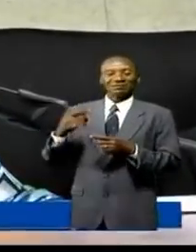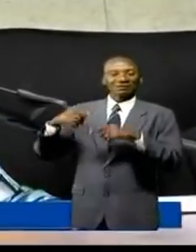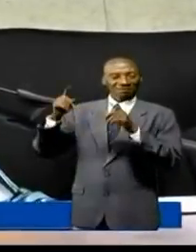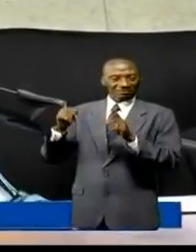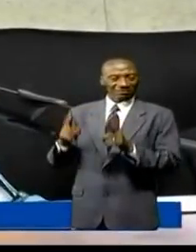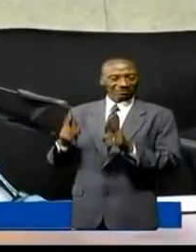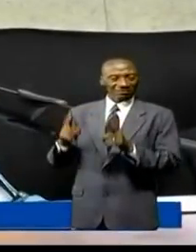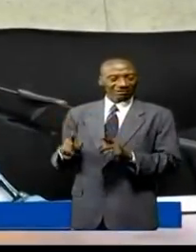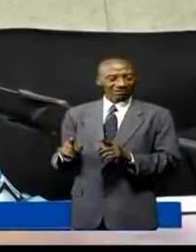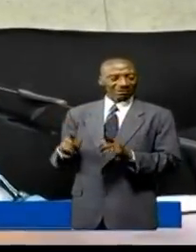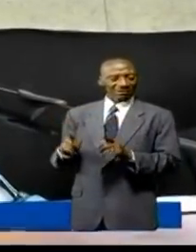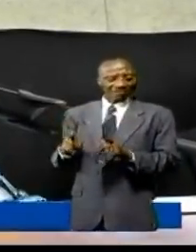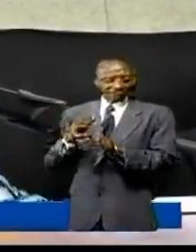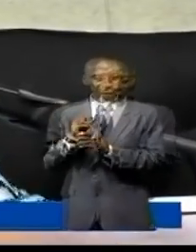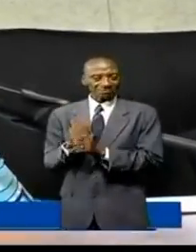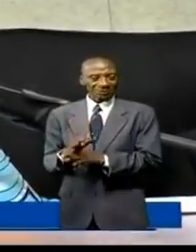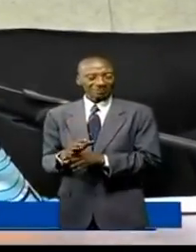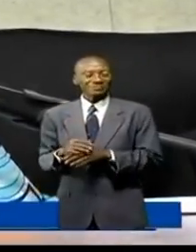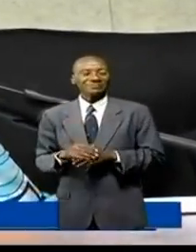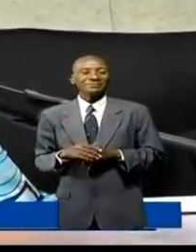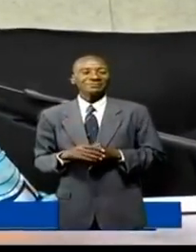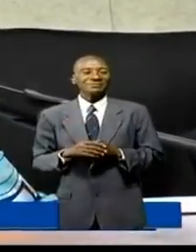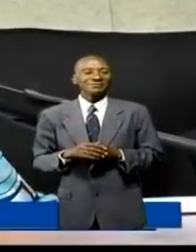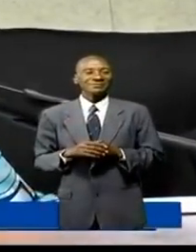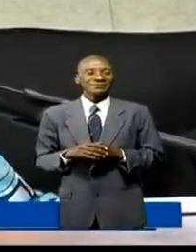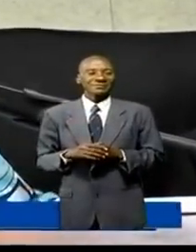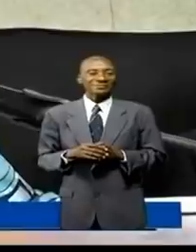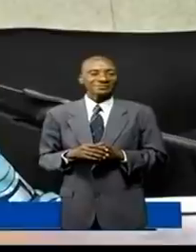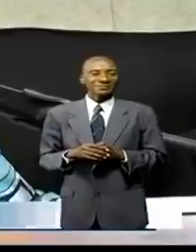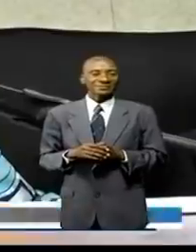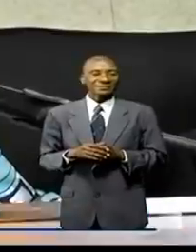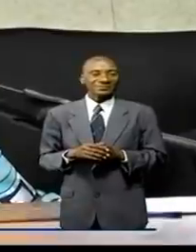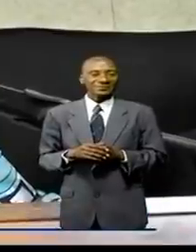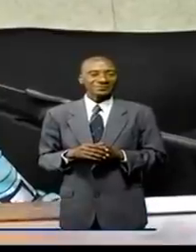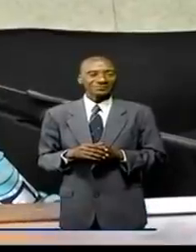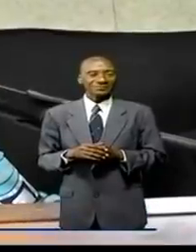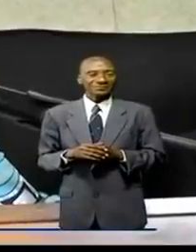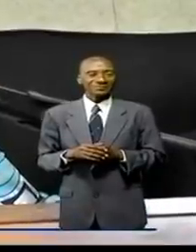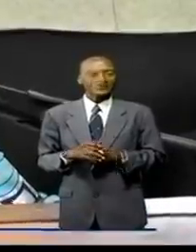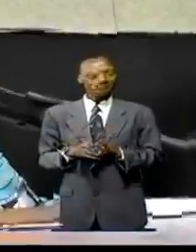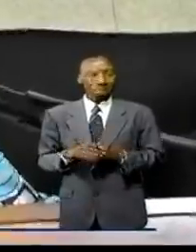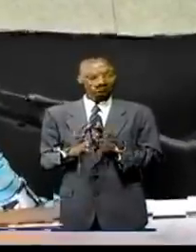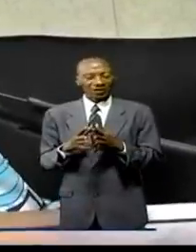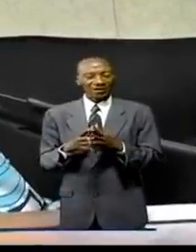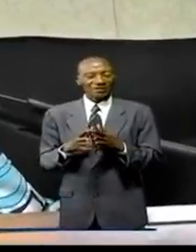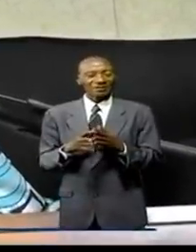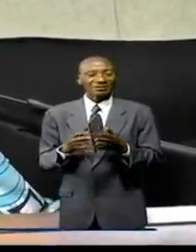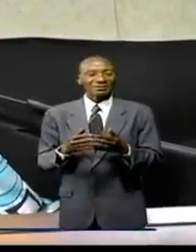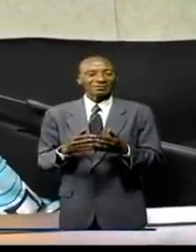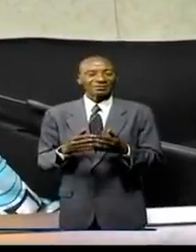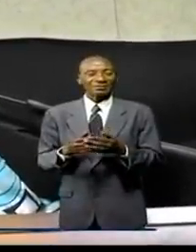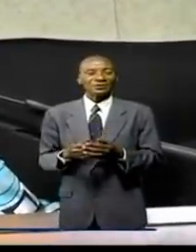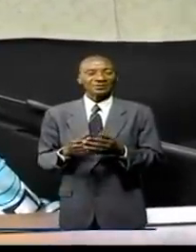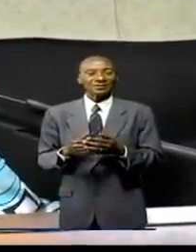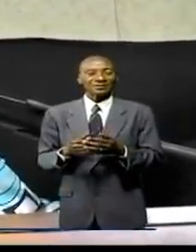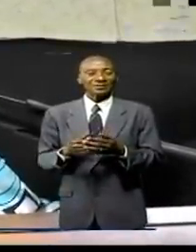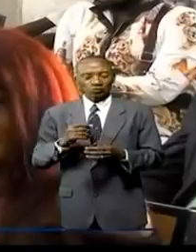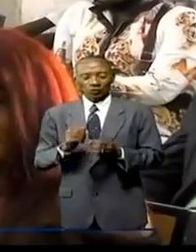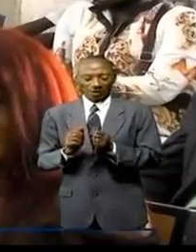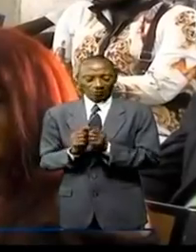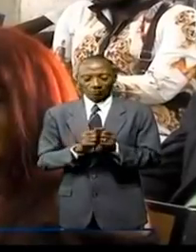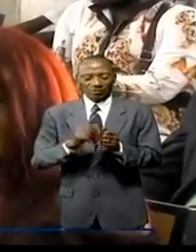gênant et misère, en tant d'autres son riche répertoire de la compagnie des théâtres des